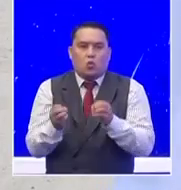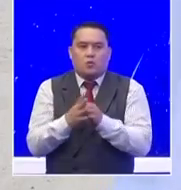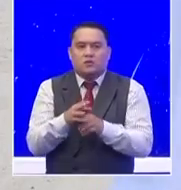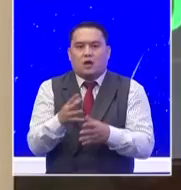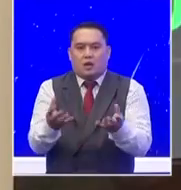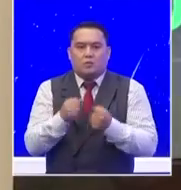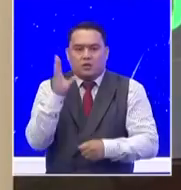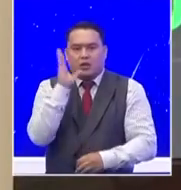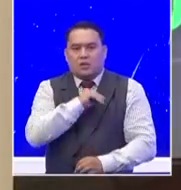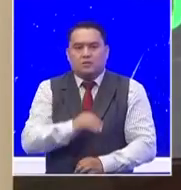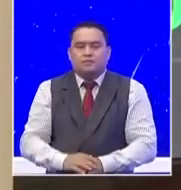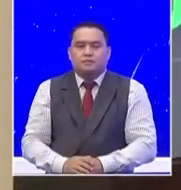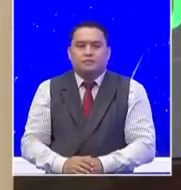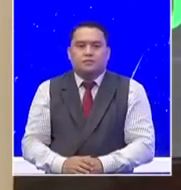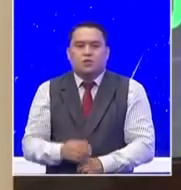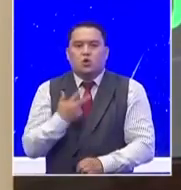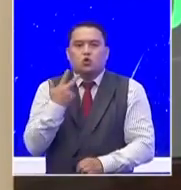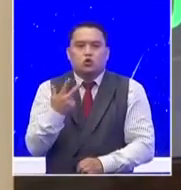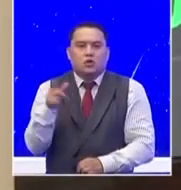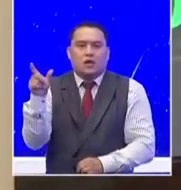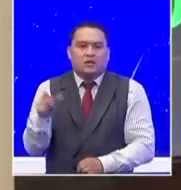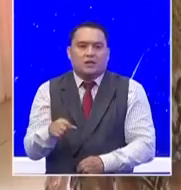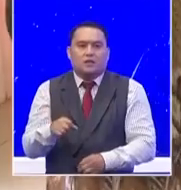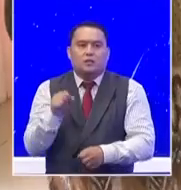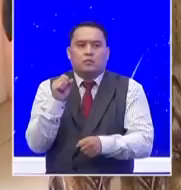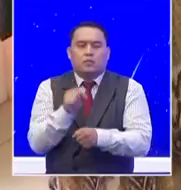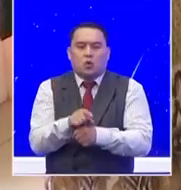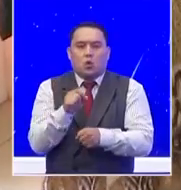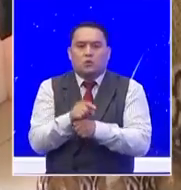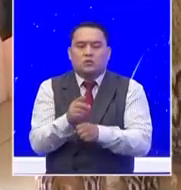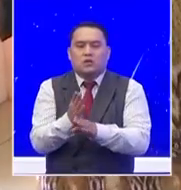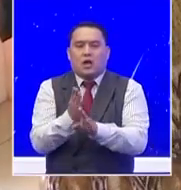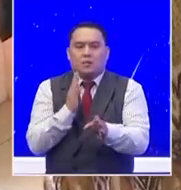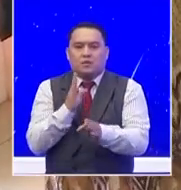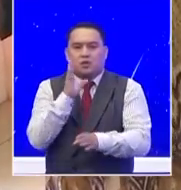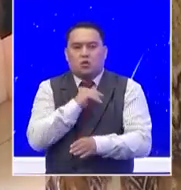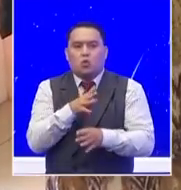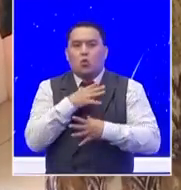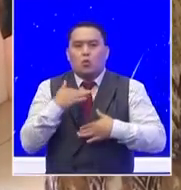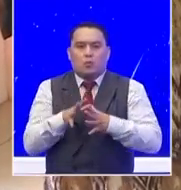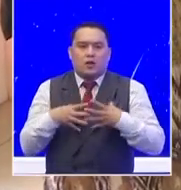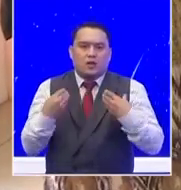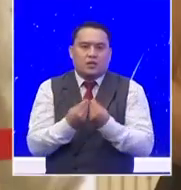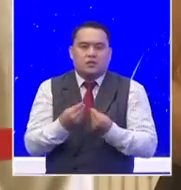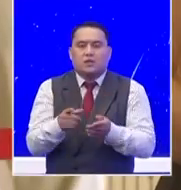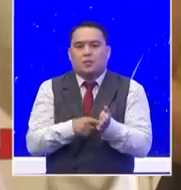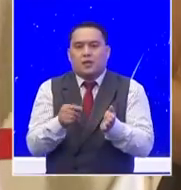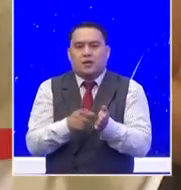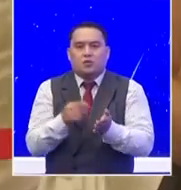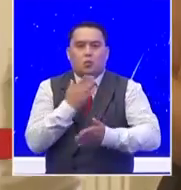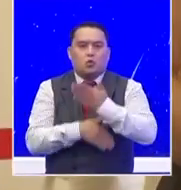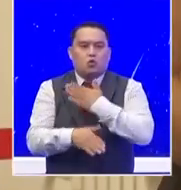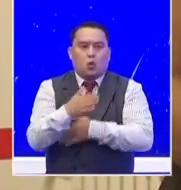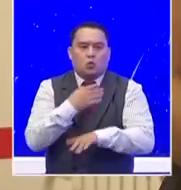ішінде алып кетеді. Орталық тек үш санаттағы адамдарды бронсыз, кезексіз қабылдайды. Ол көп балалы аналар, зейнеткерлер мен